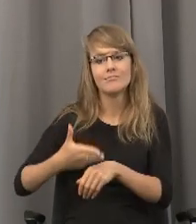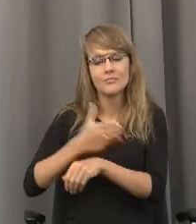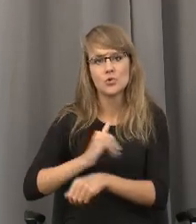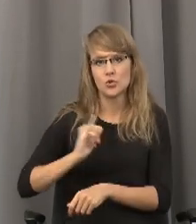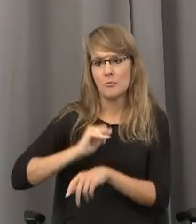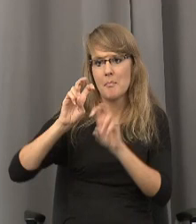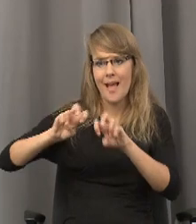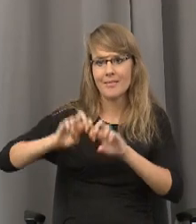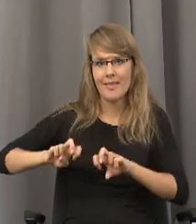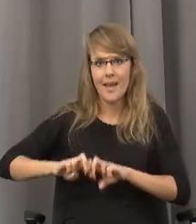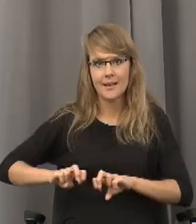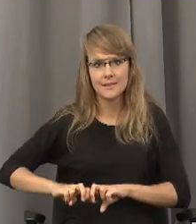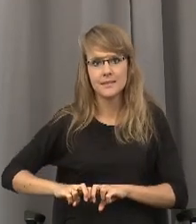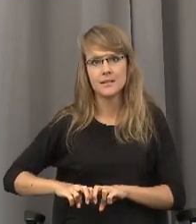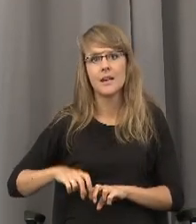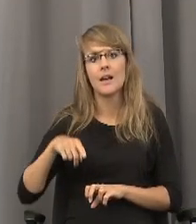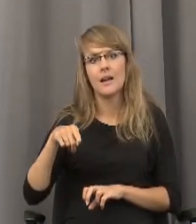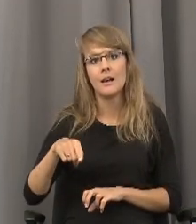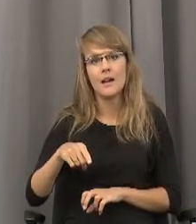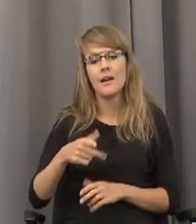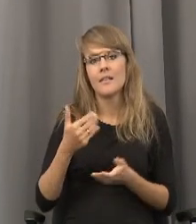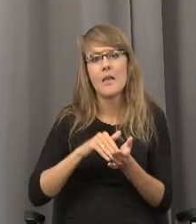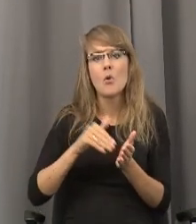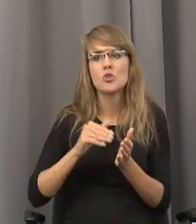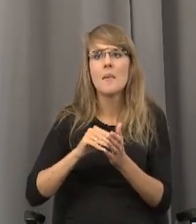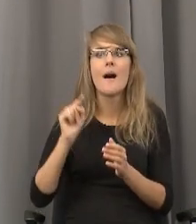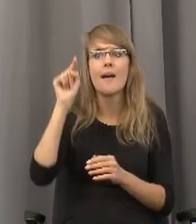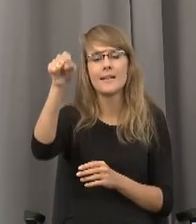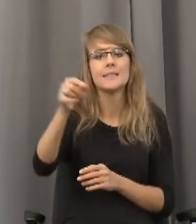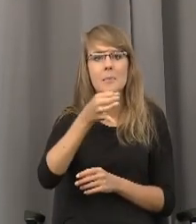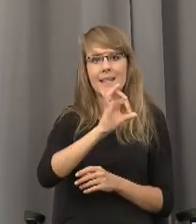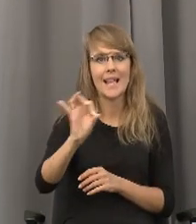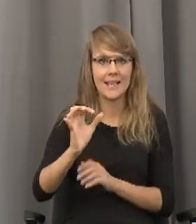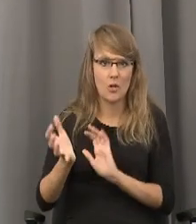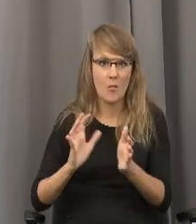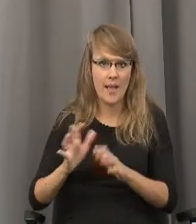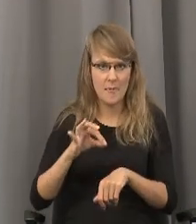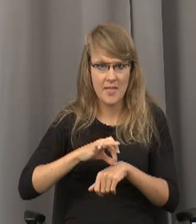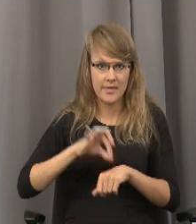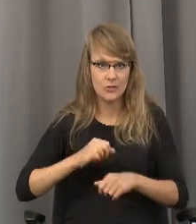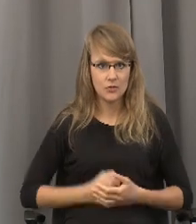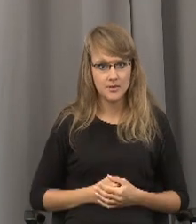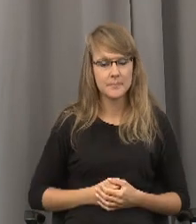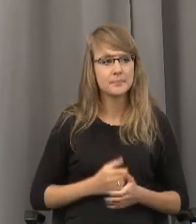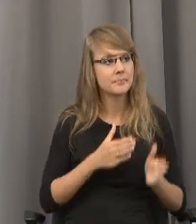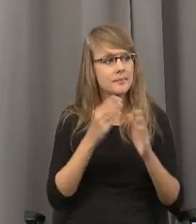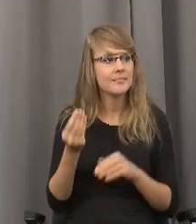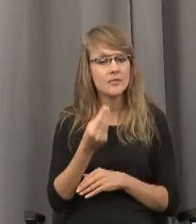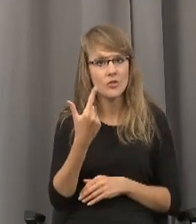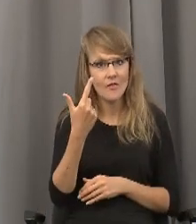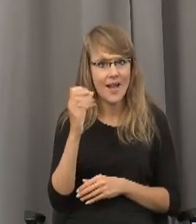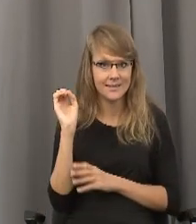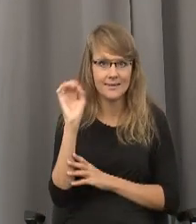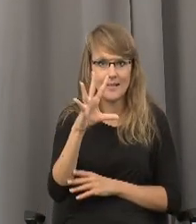pozwolą udrożnić ścieżki wiodące do specjalistycznej opieki medycznej. Już ostatnie dwa slajdy.